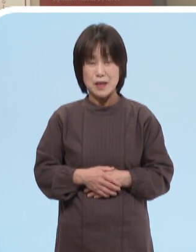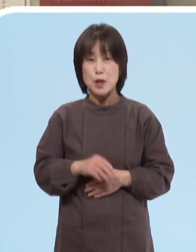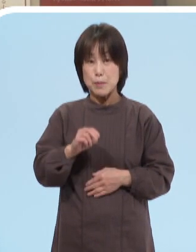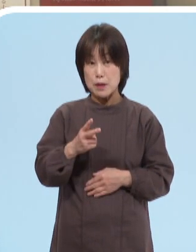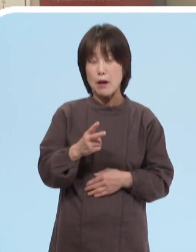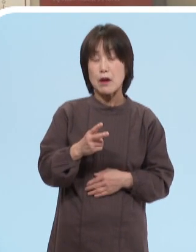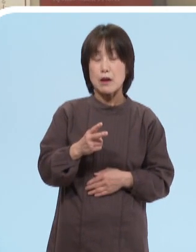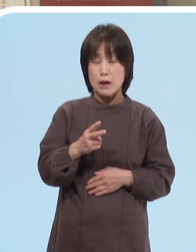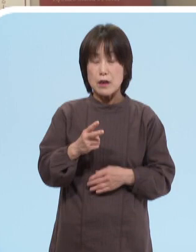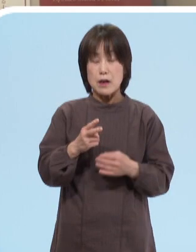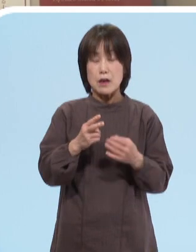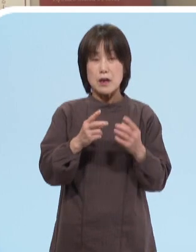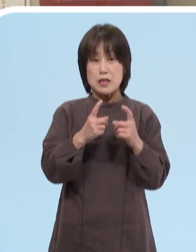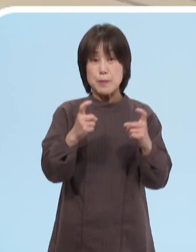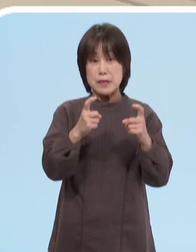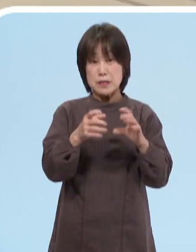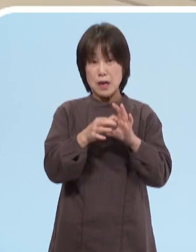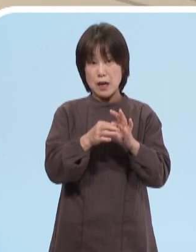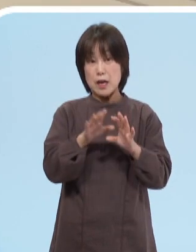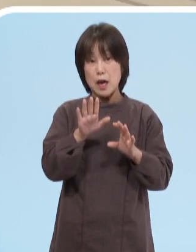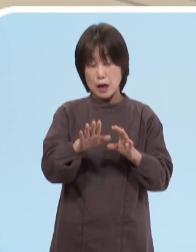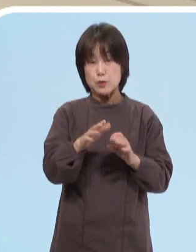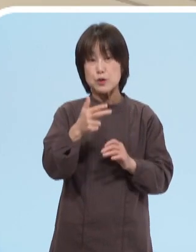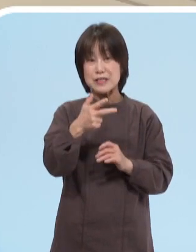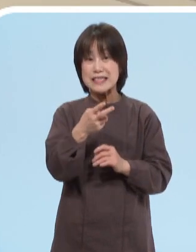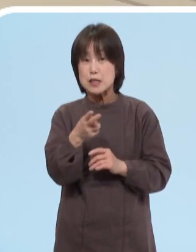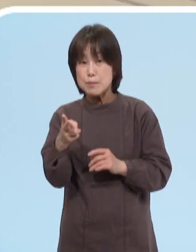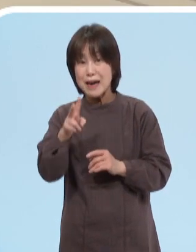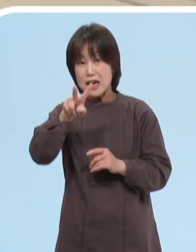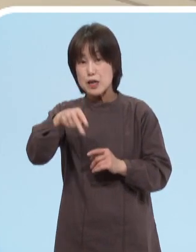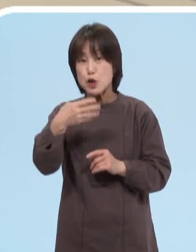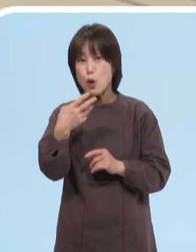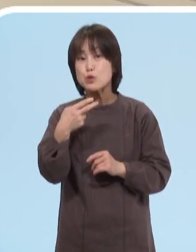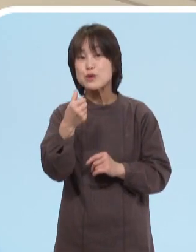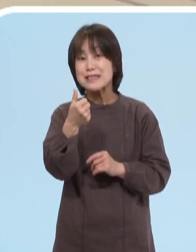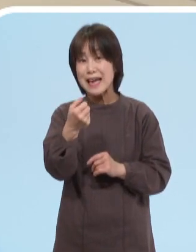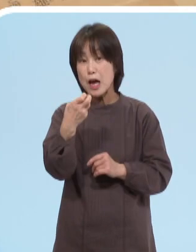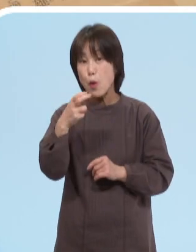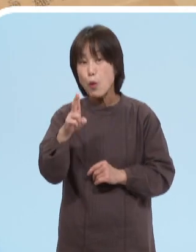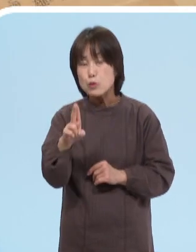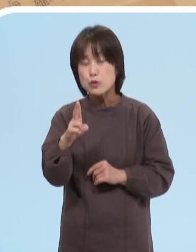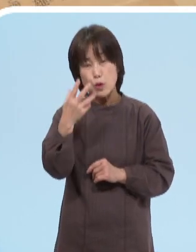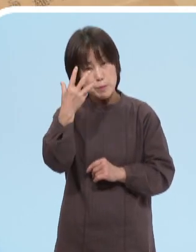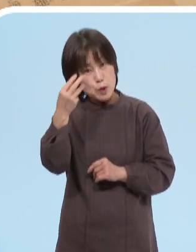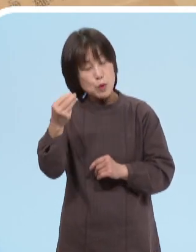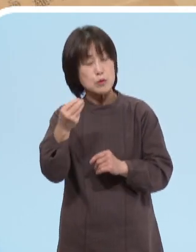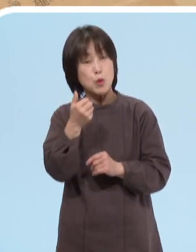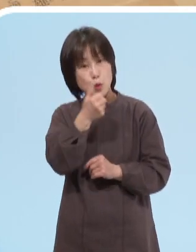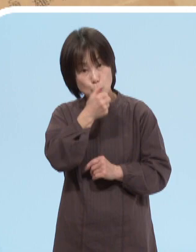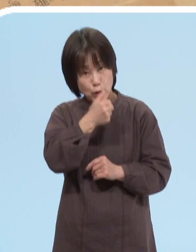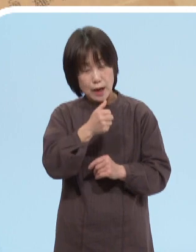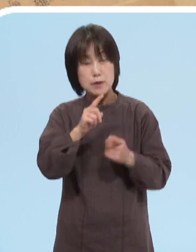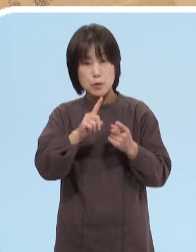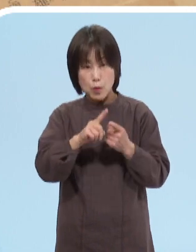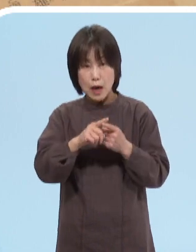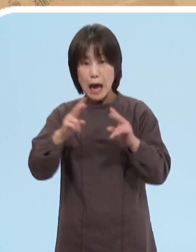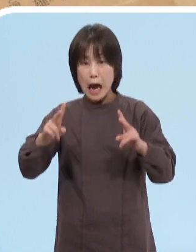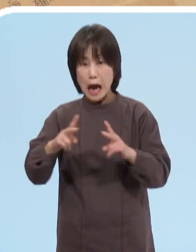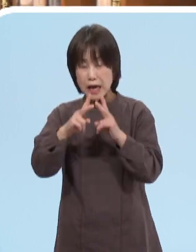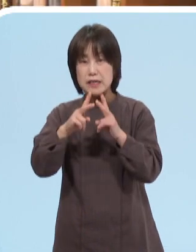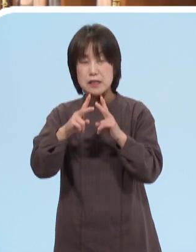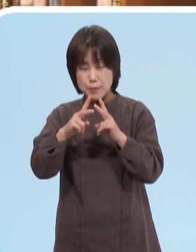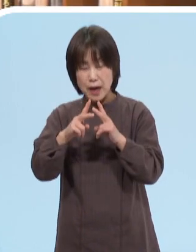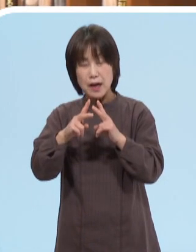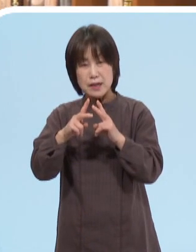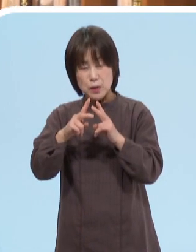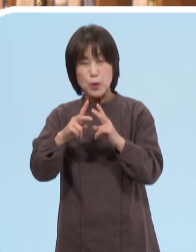その他、姫路市にルーツを持つ作家司馬太郎の作品の魅力に迫るコーナーや、播磨ゆかりの作家